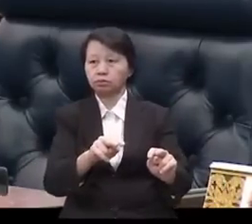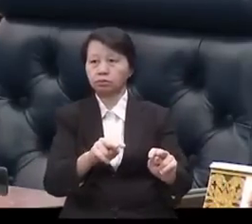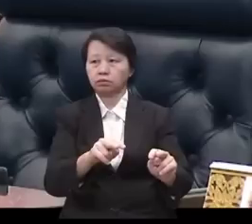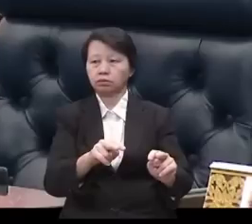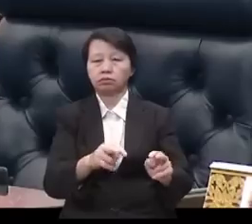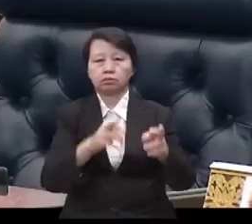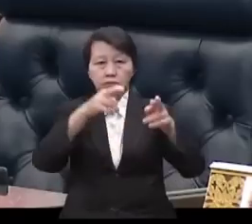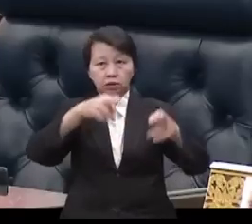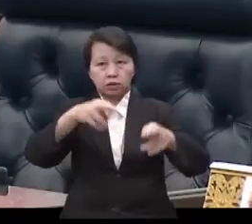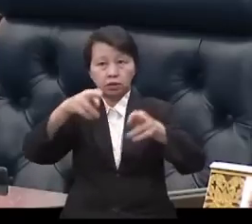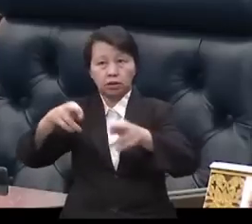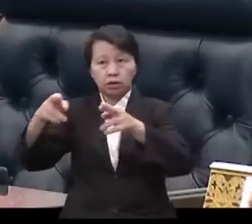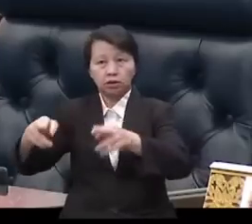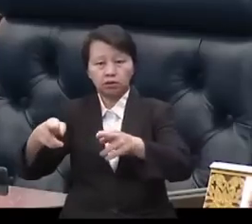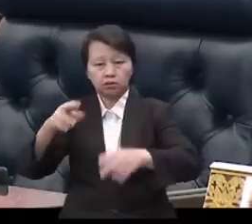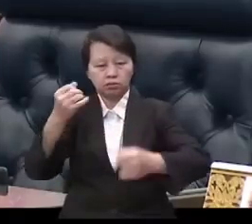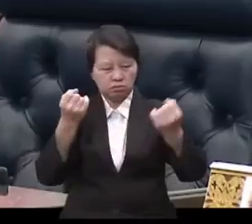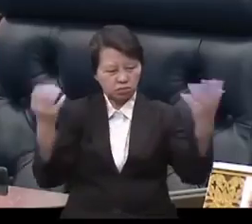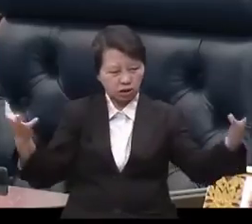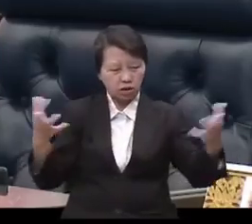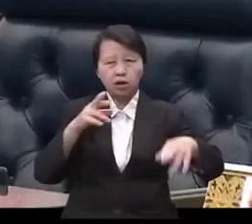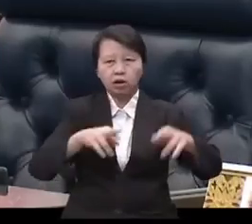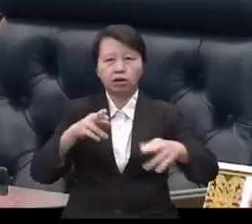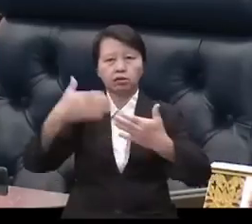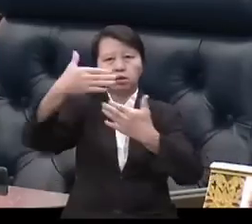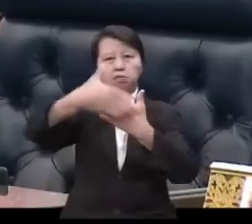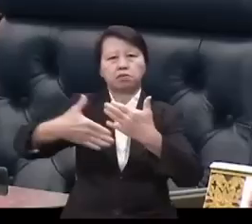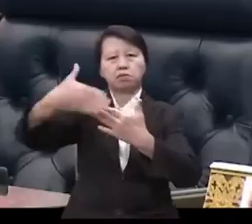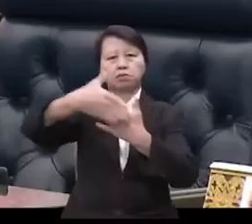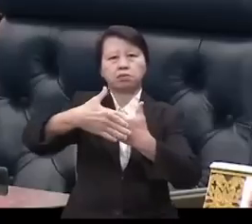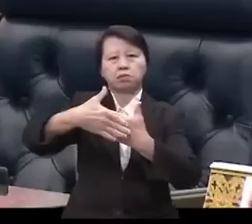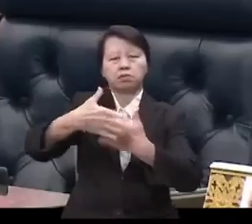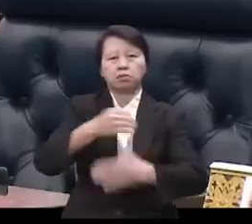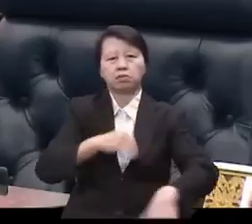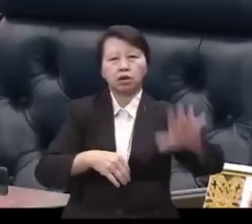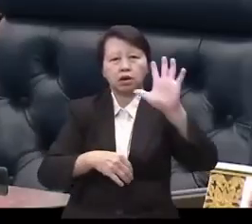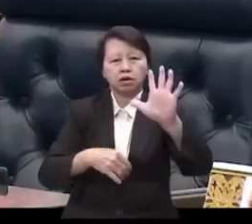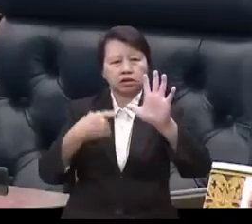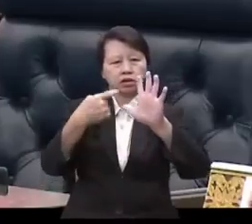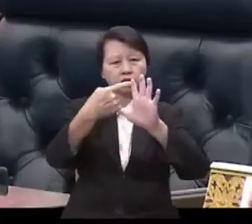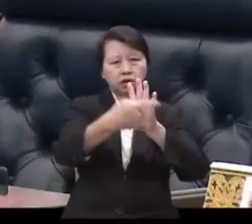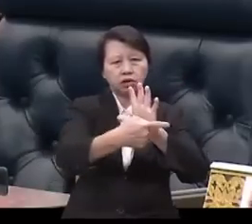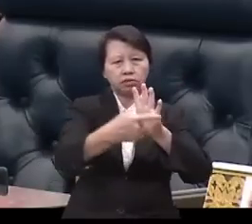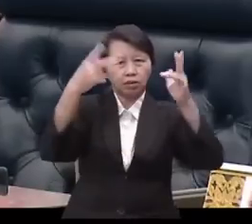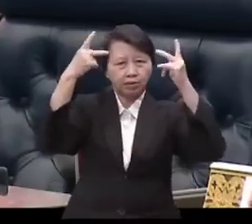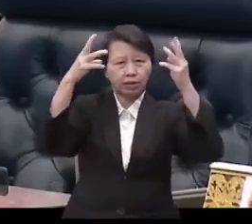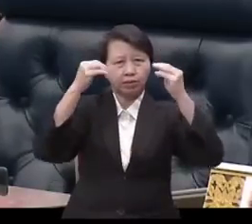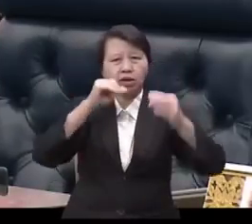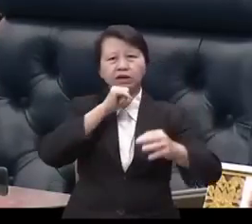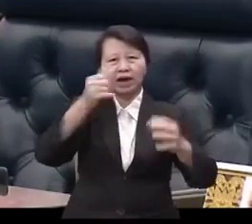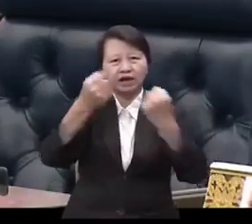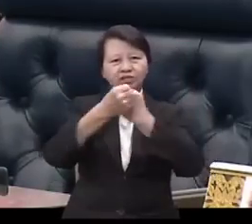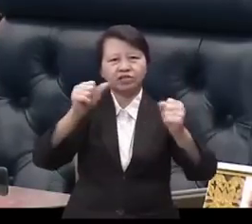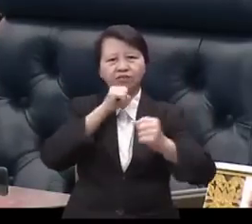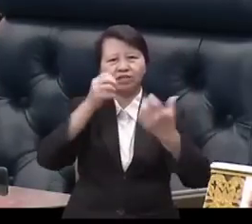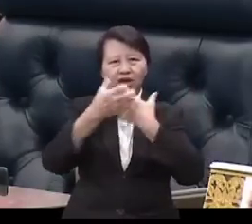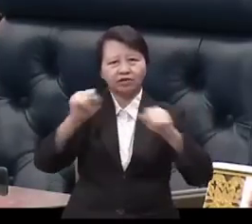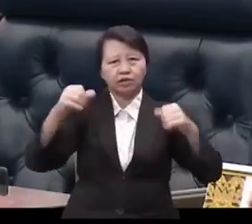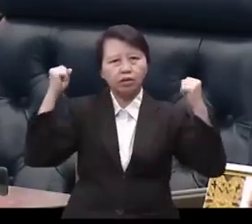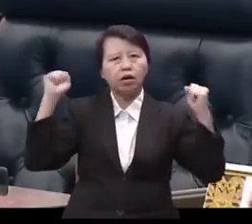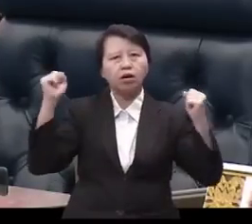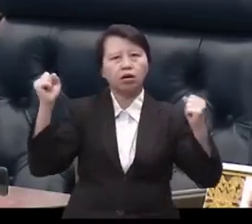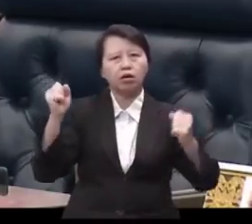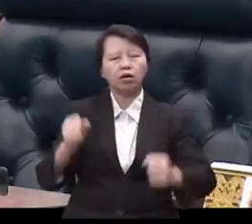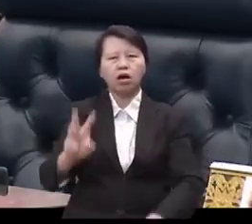yaitu rancangan, berbagai rancangan Pan Borneo dah 5 Perdana Menteri dah tak siap-siap.